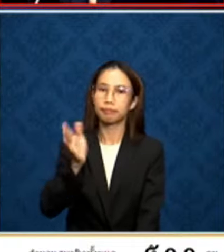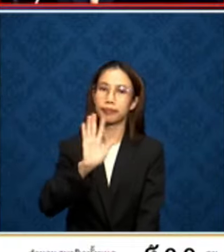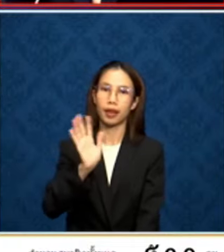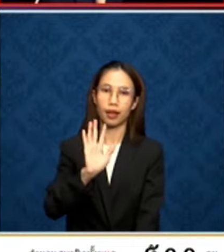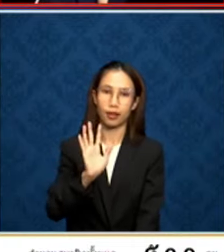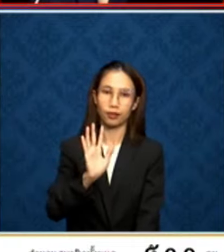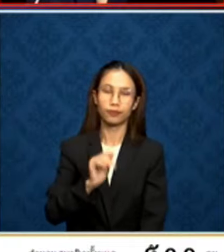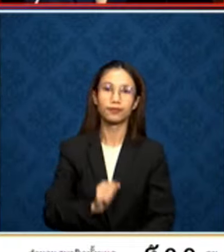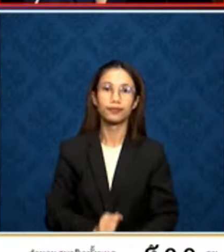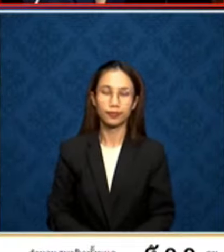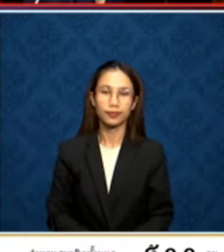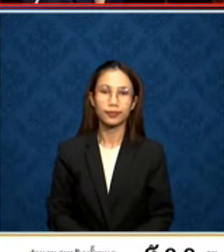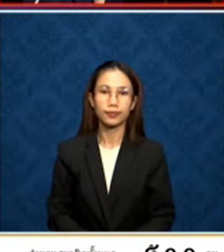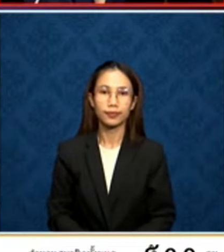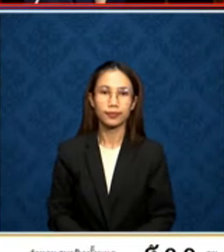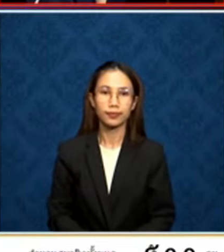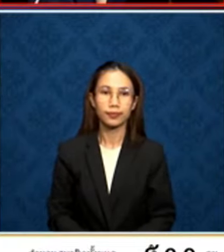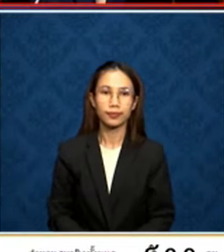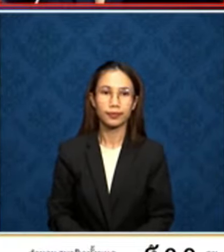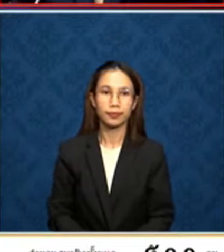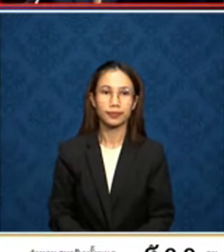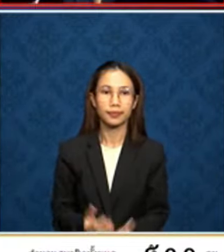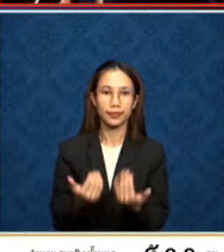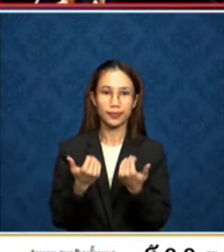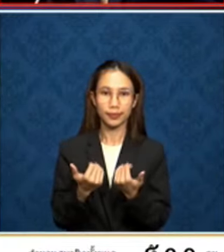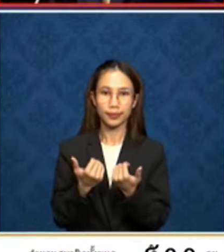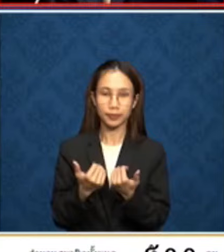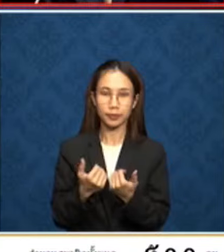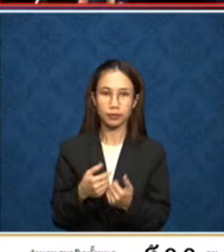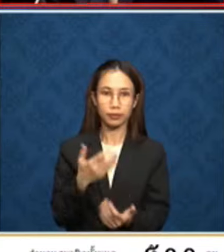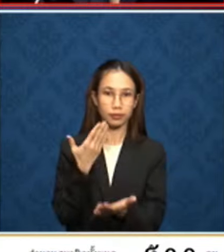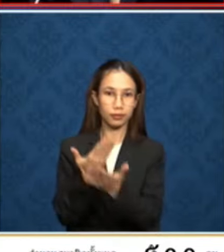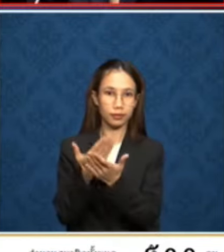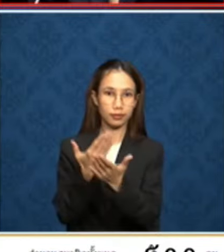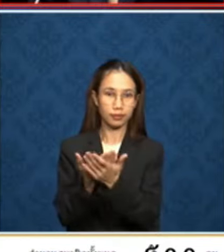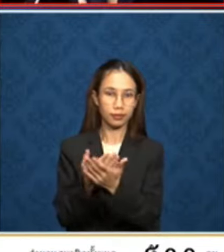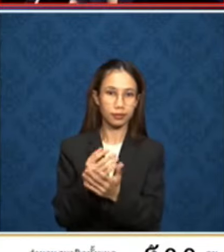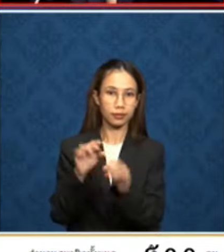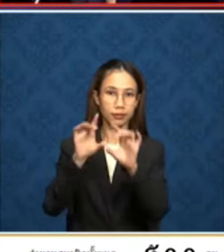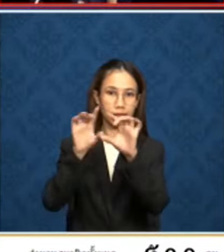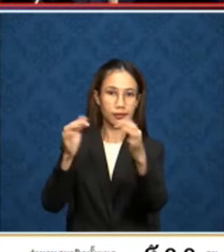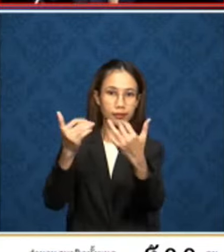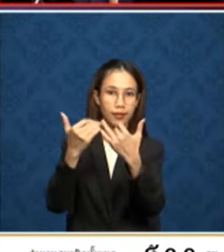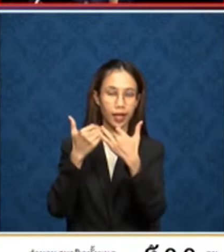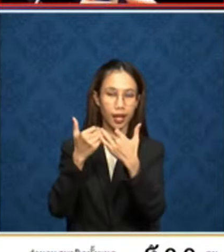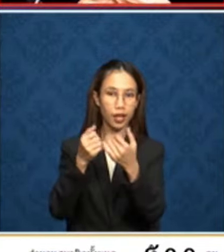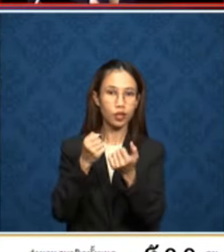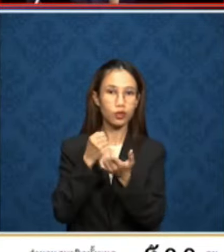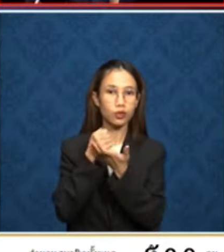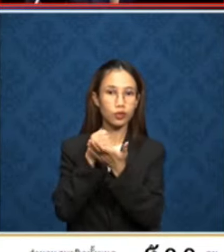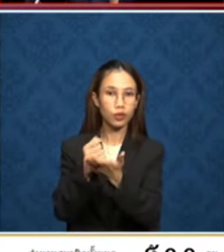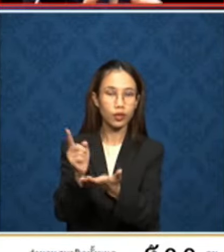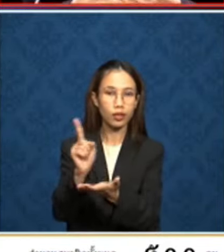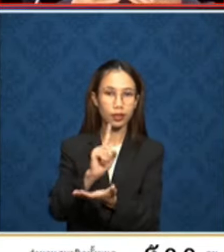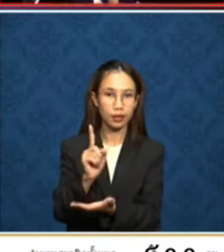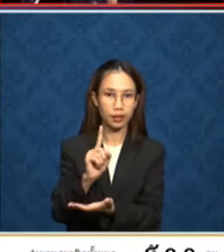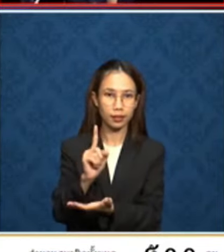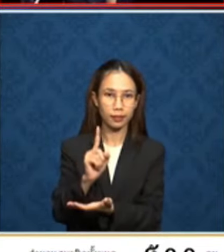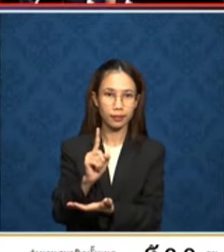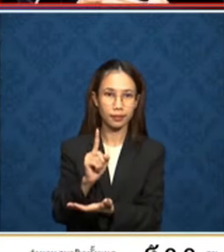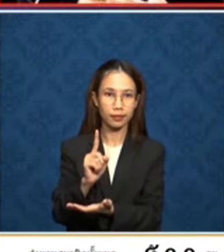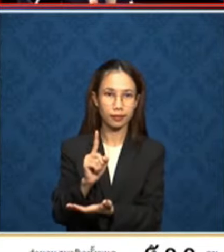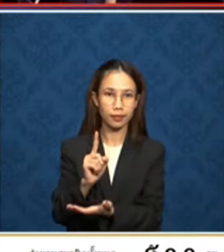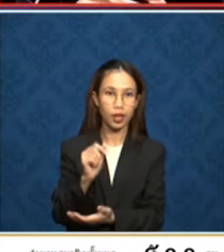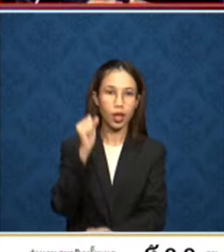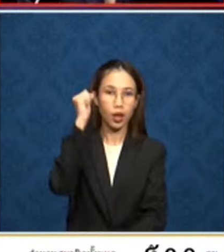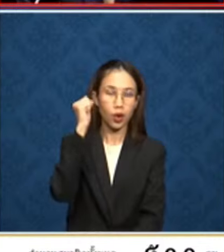ทางอีกต่อไปนอกจากนี้ค่ะค่าโดยสารปรับอากาศจะช่วยกระตุ้นให้ค่าโดยสารนะ